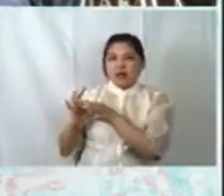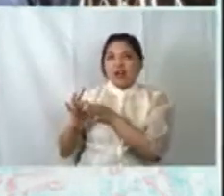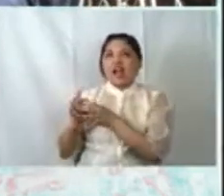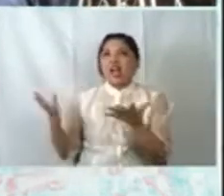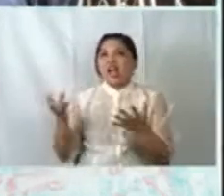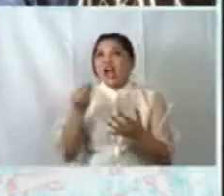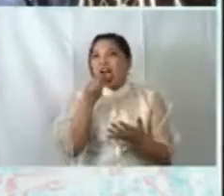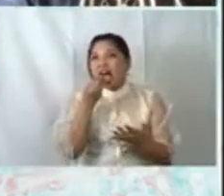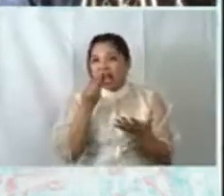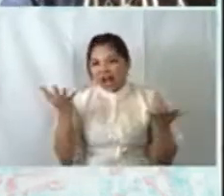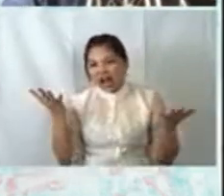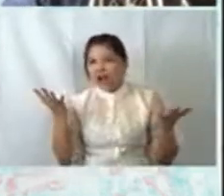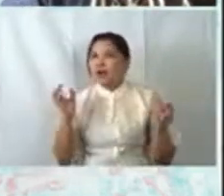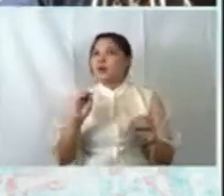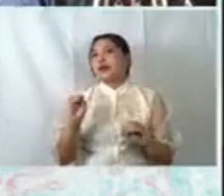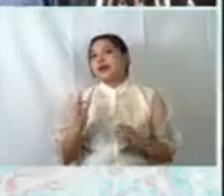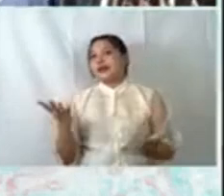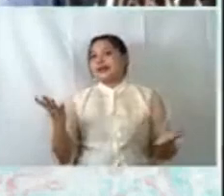nga.